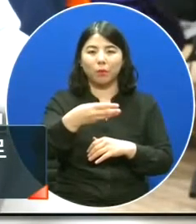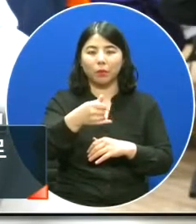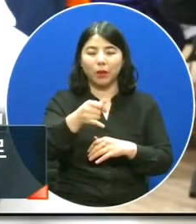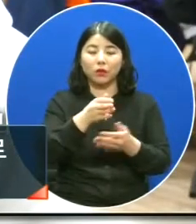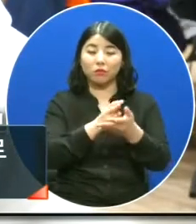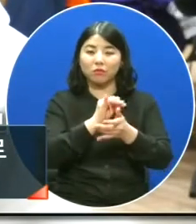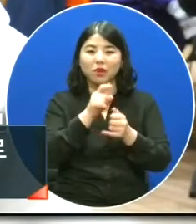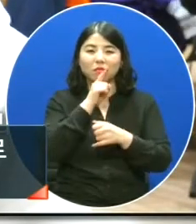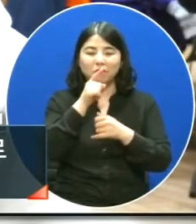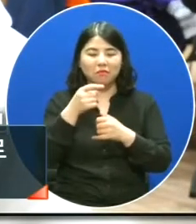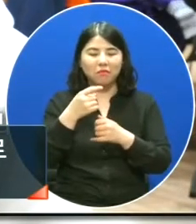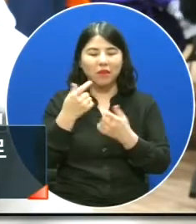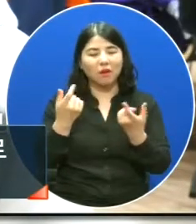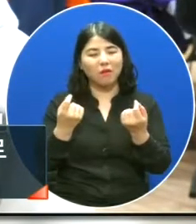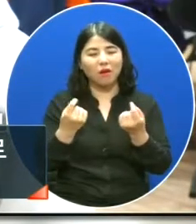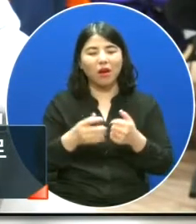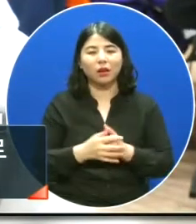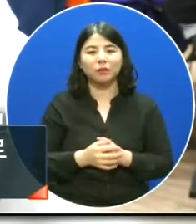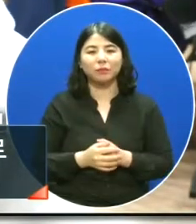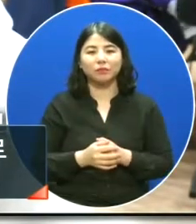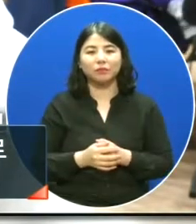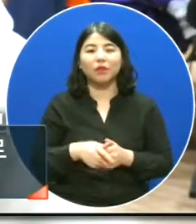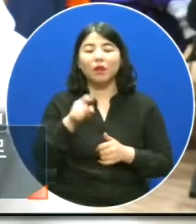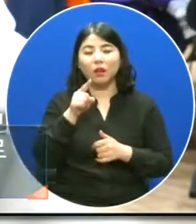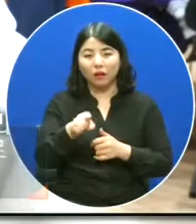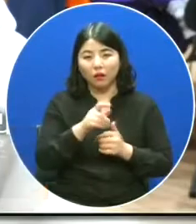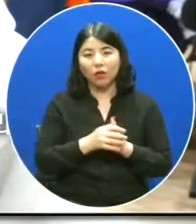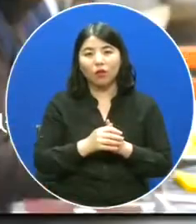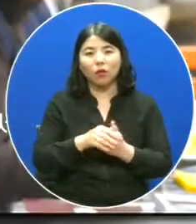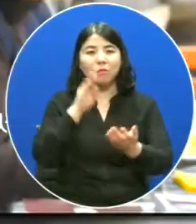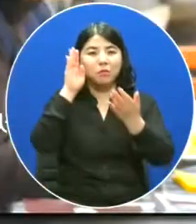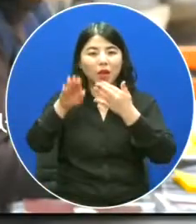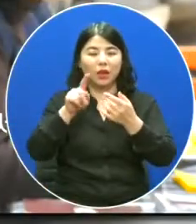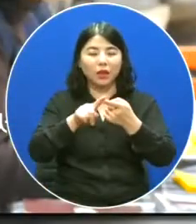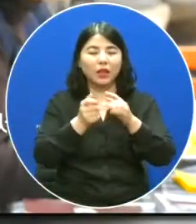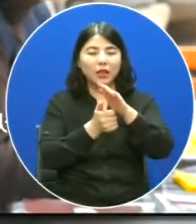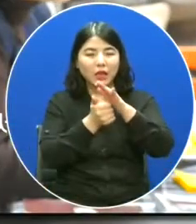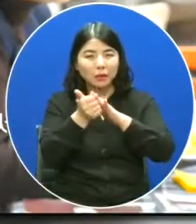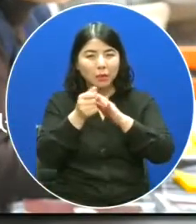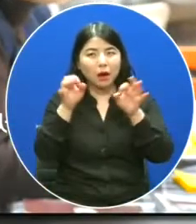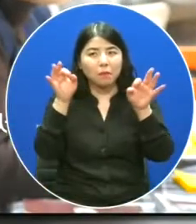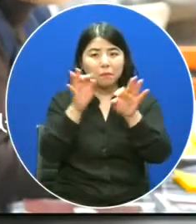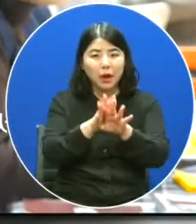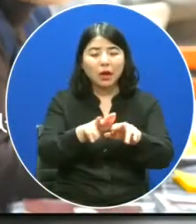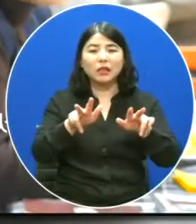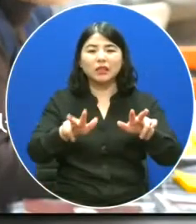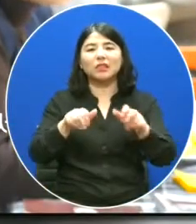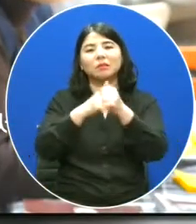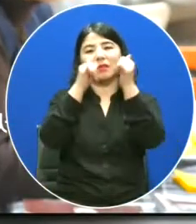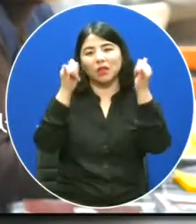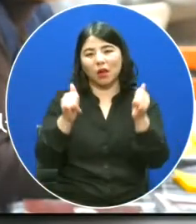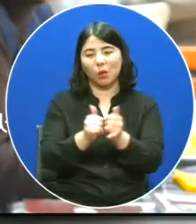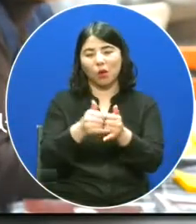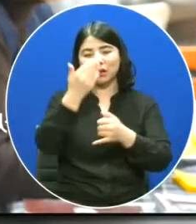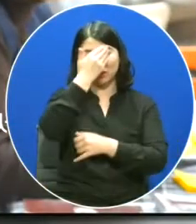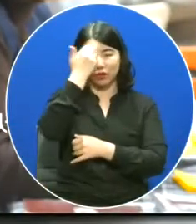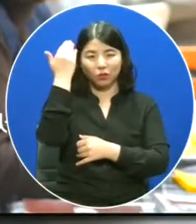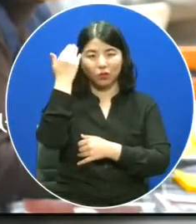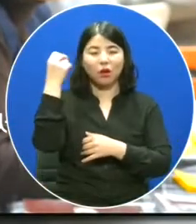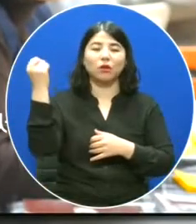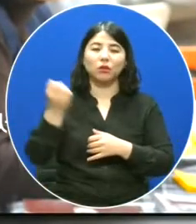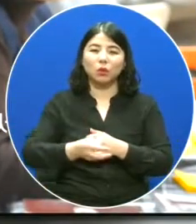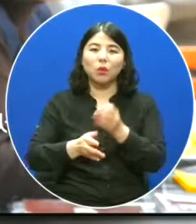통찰력을 상기시킨다는 데 있습니다. 그것은 바로 미래에 대한 희망을 상실해버린 현대사회의